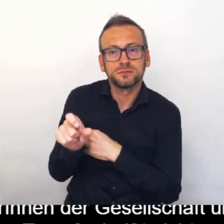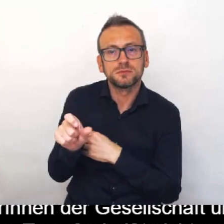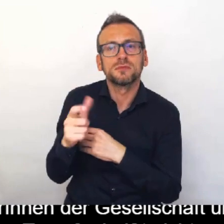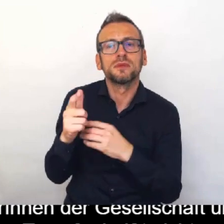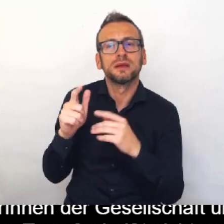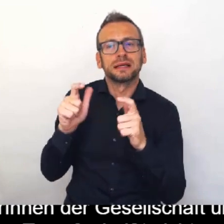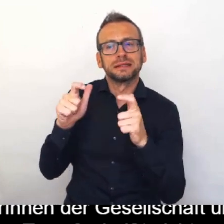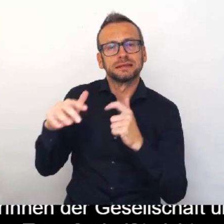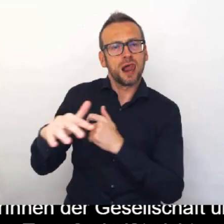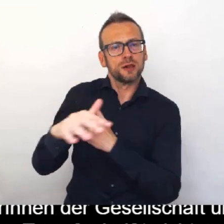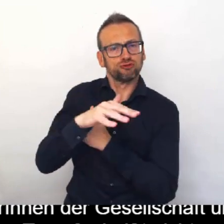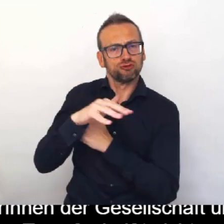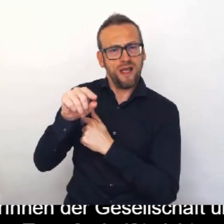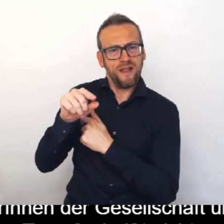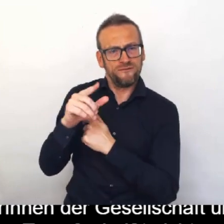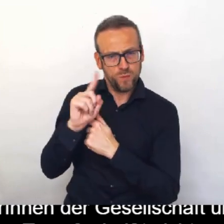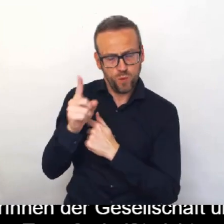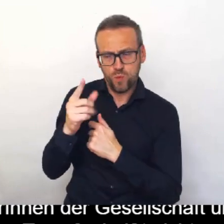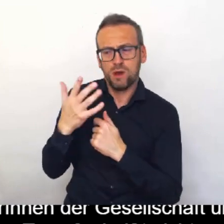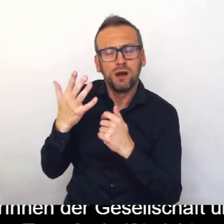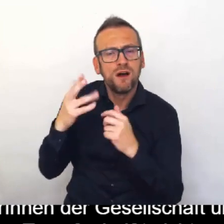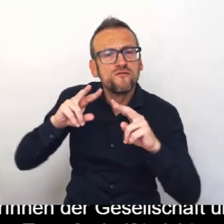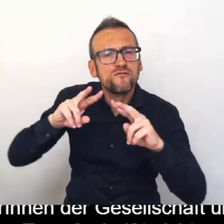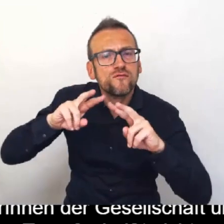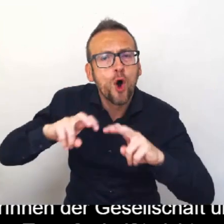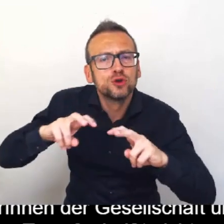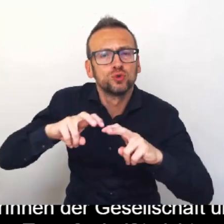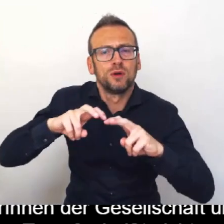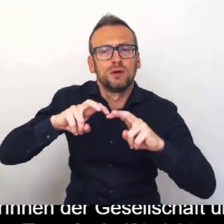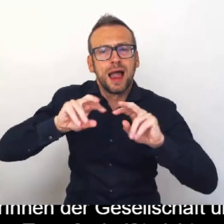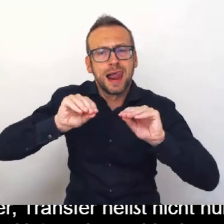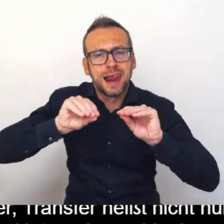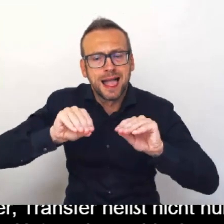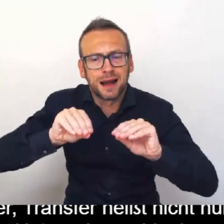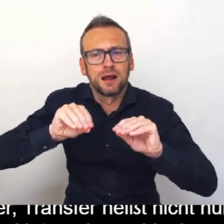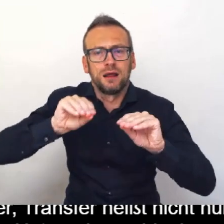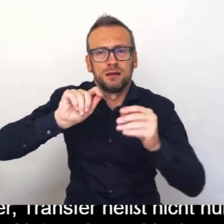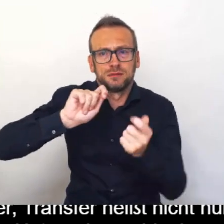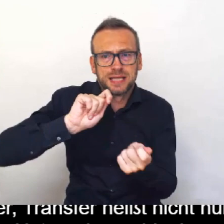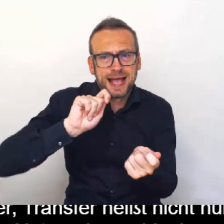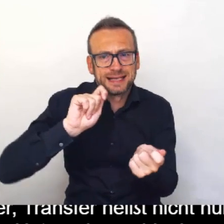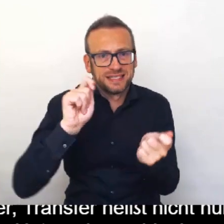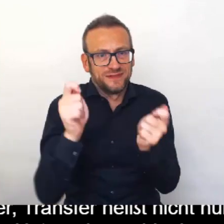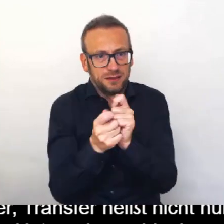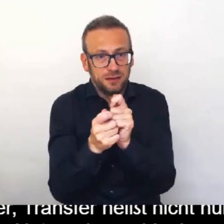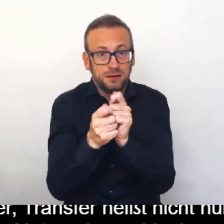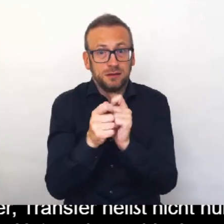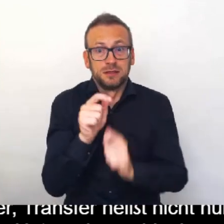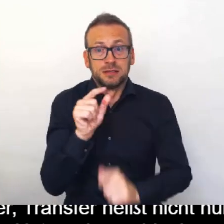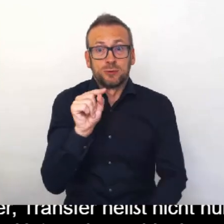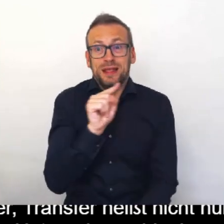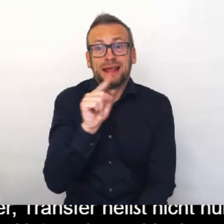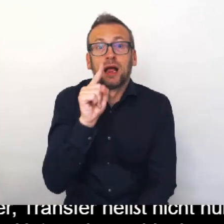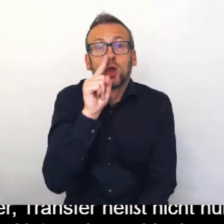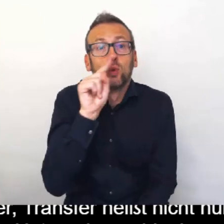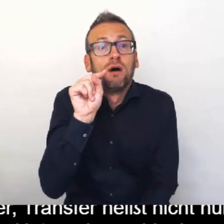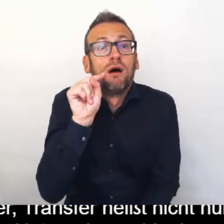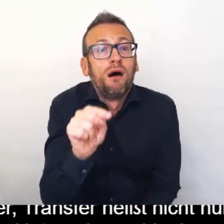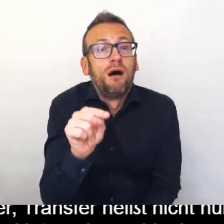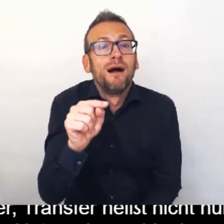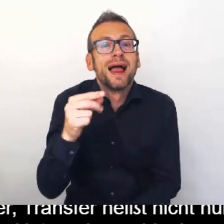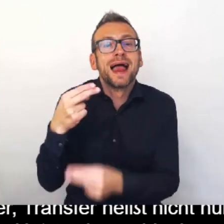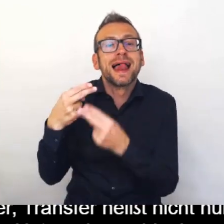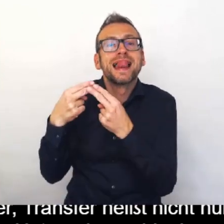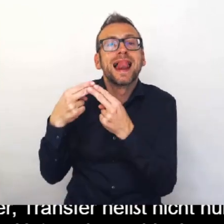wir davon auch nicht verschont. Unser Ziel ist natürlich immer, die klügsten Köpfe an die bayerischen Hochschulen zu bringen,